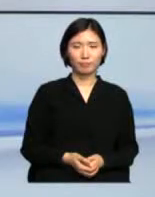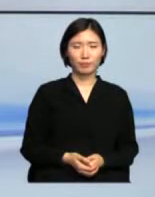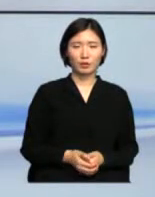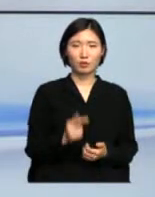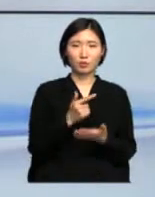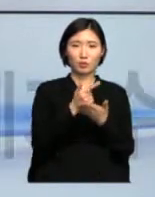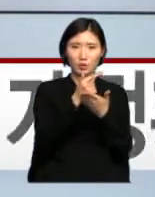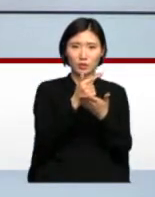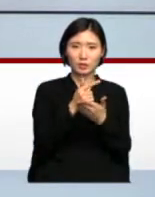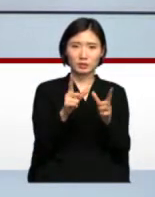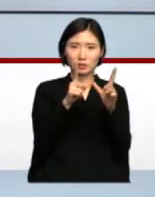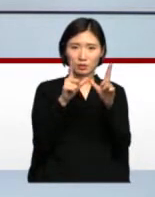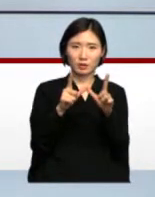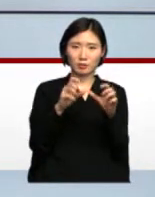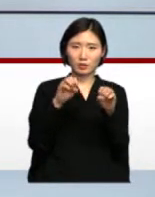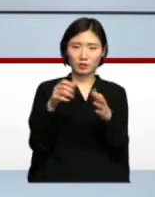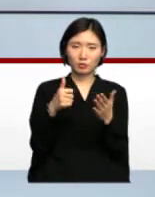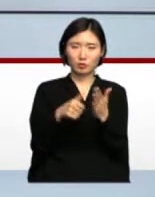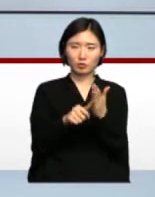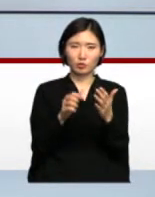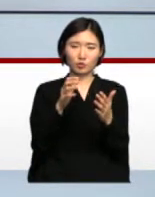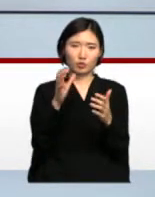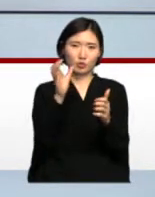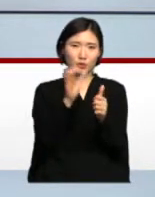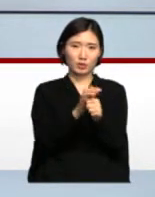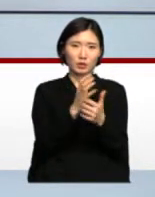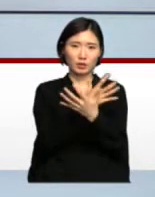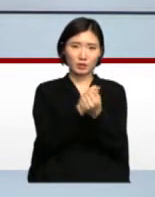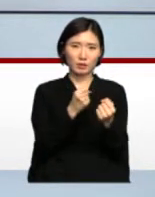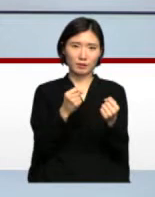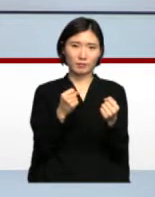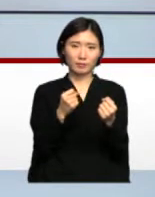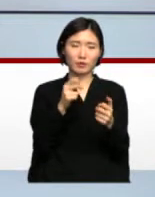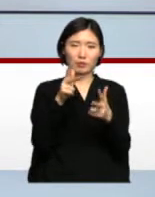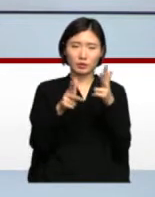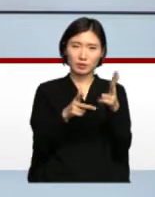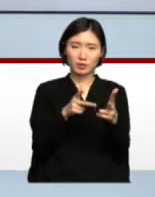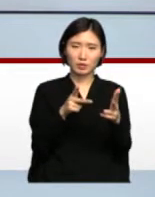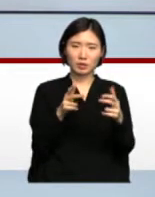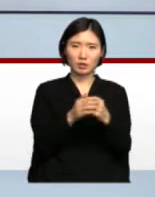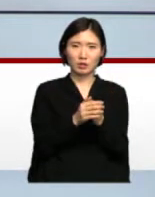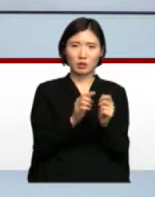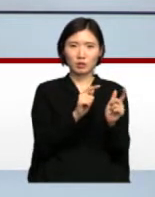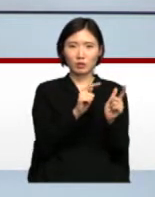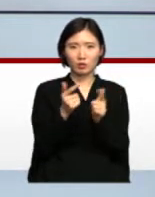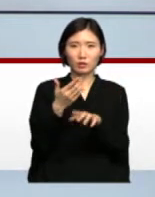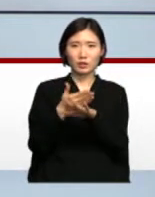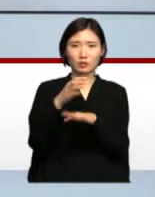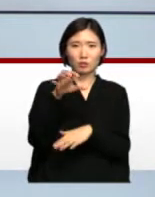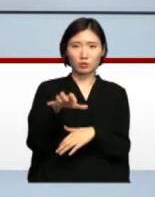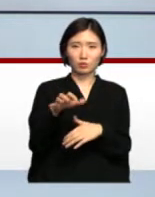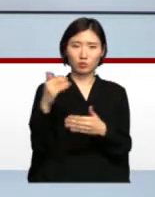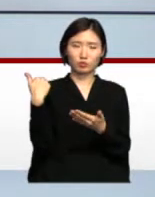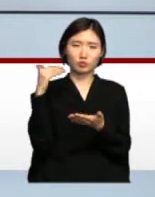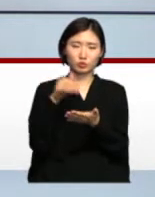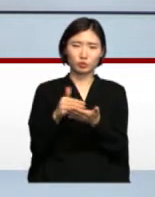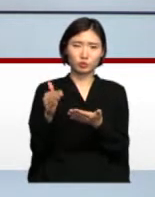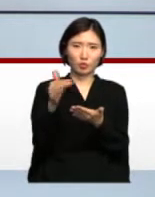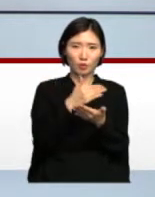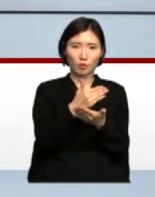여기에 노원구와 생활 폐기물 처리 위탁 계약을 맺은 업체가 다량 배출 사업장의 쓰레기까지 수거한 정황이